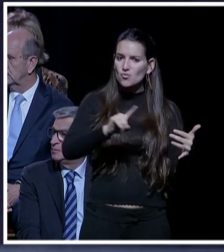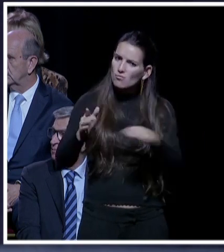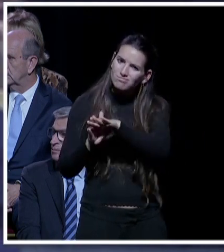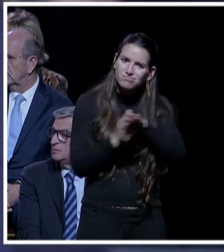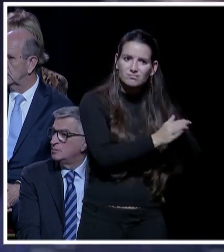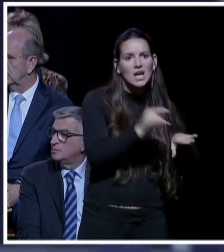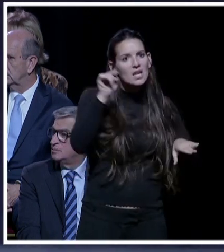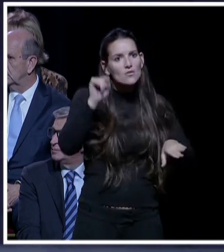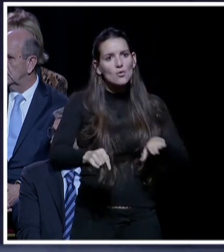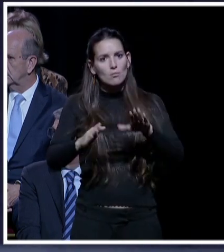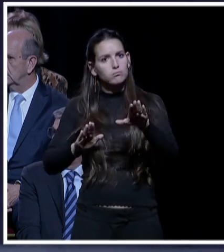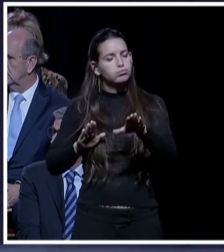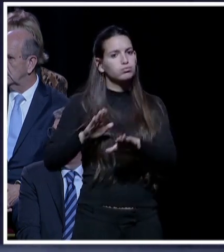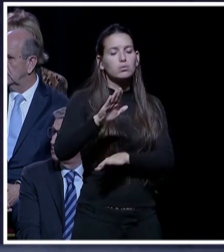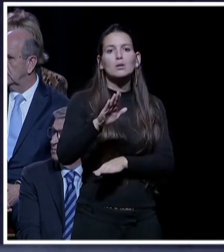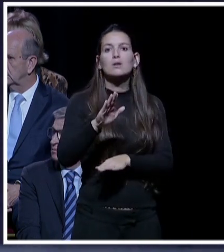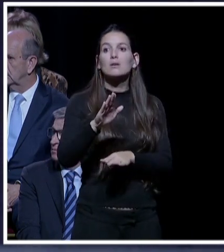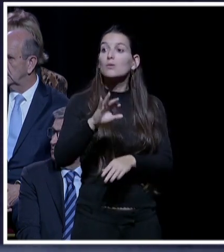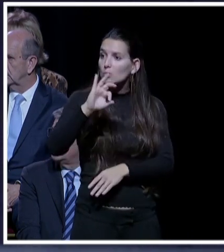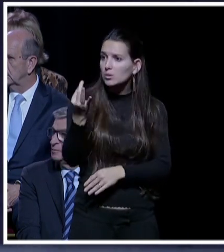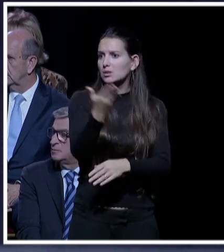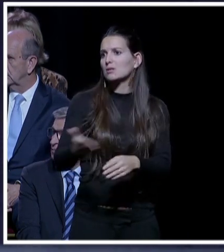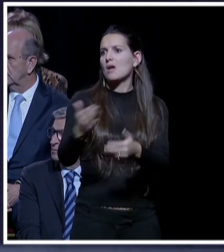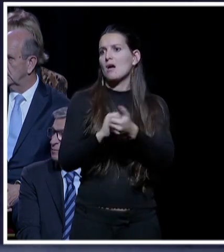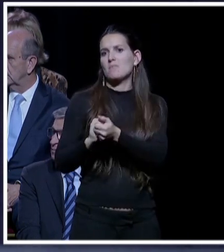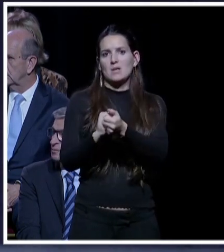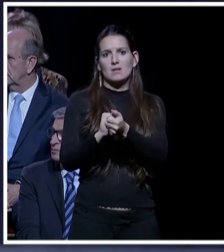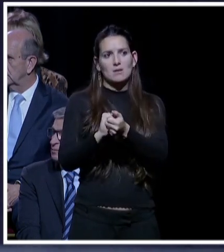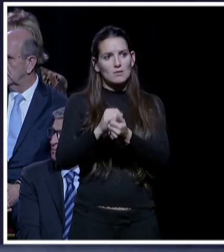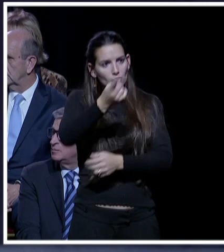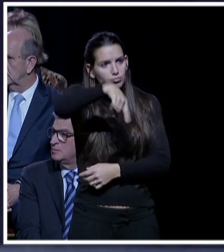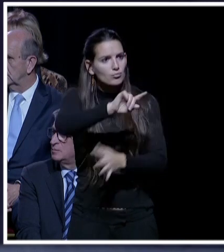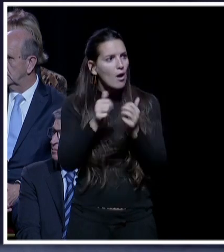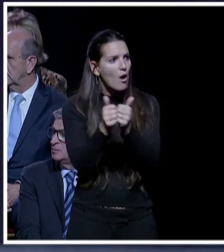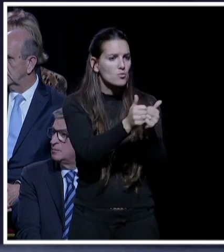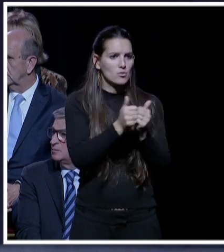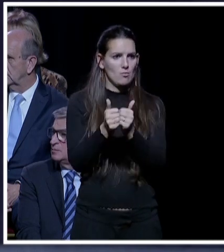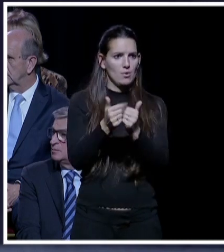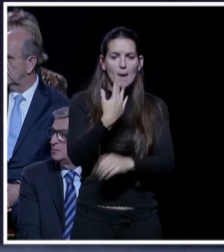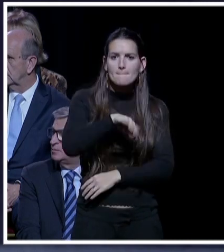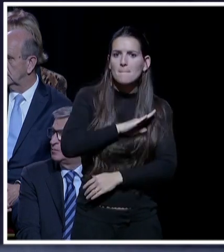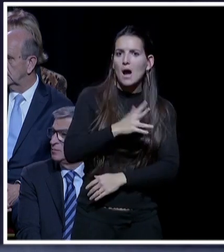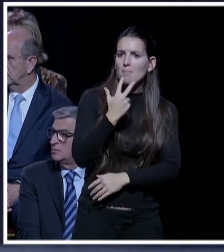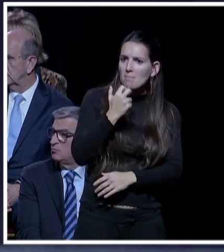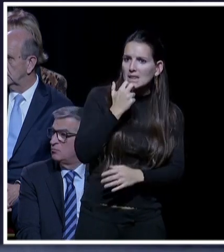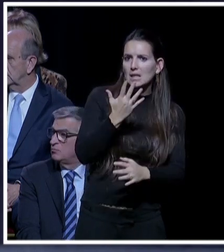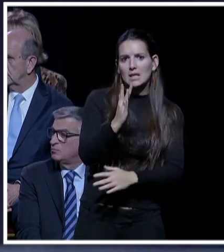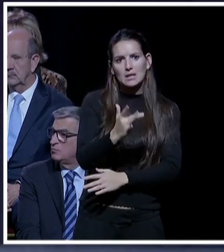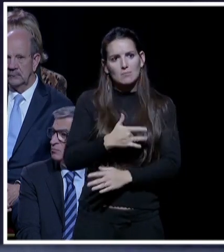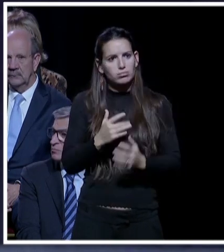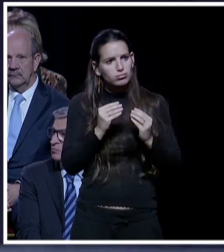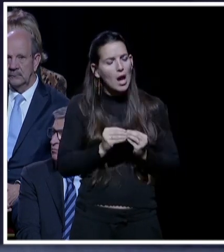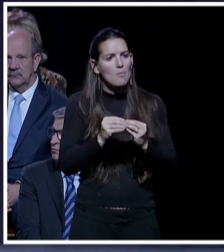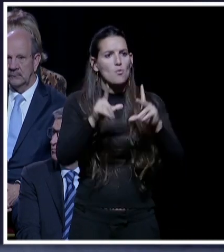voie du renouveau. Oui, mes chers amis, à nous tous ensemble, avec notre amour de la patrie, avec notre attachement